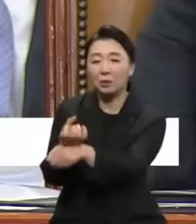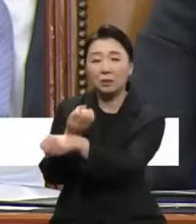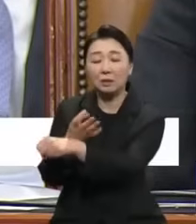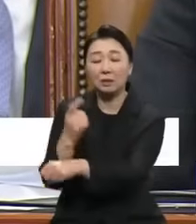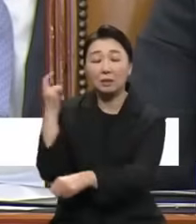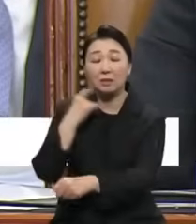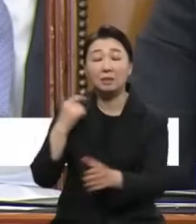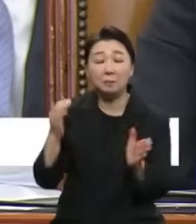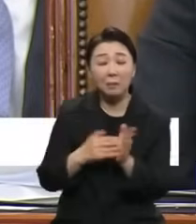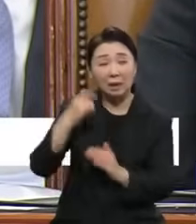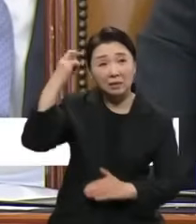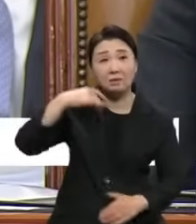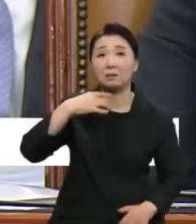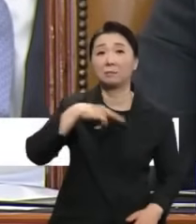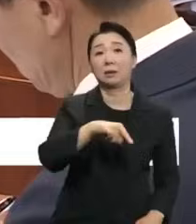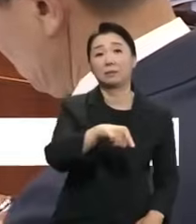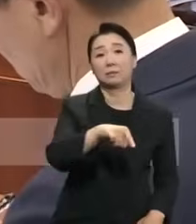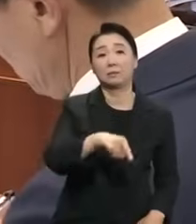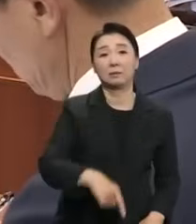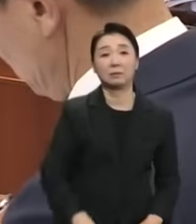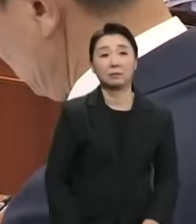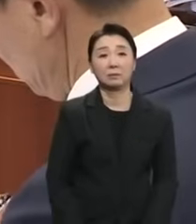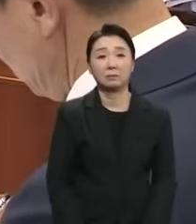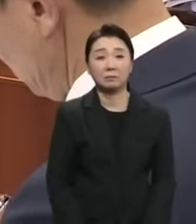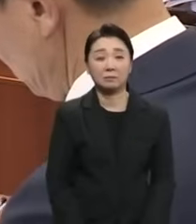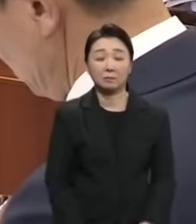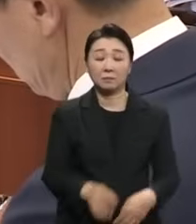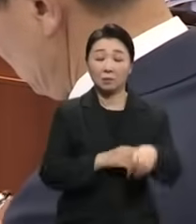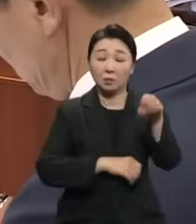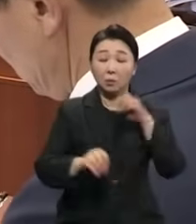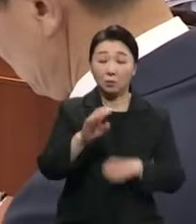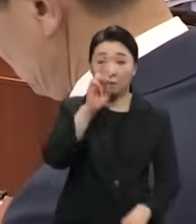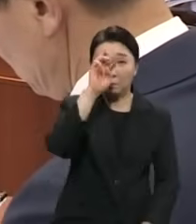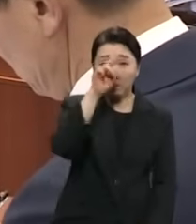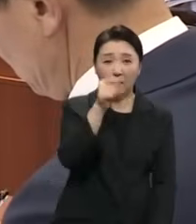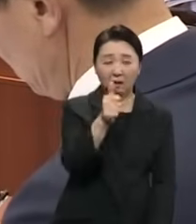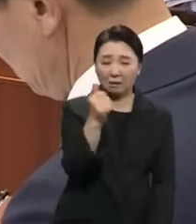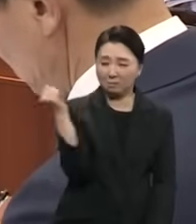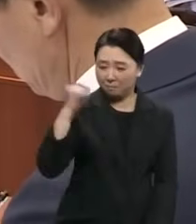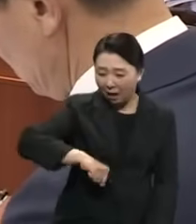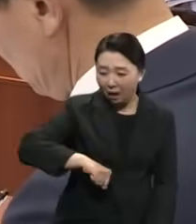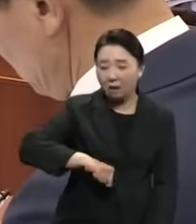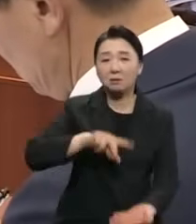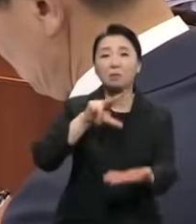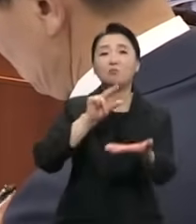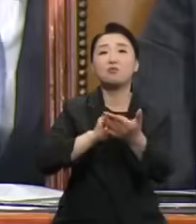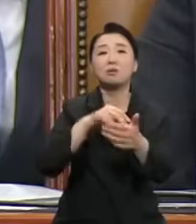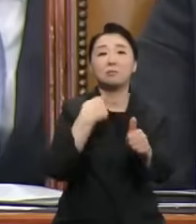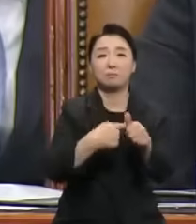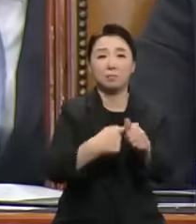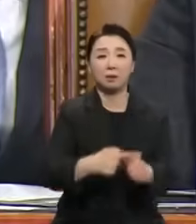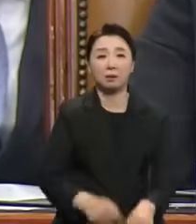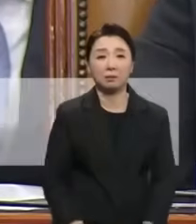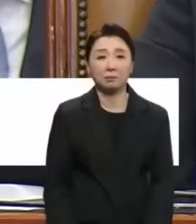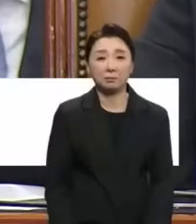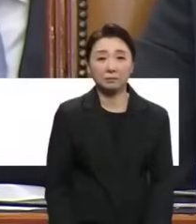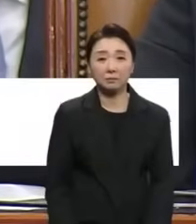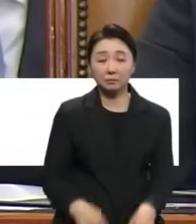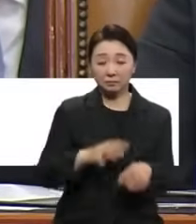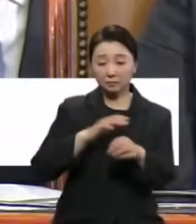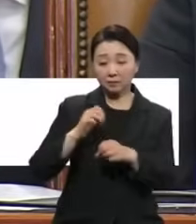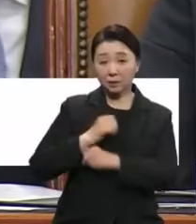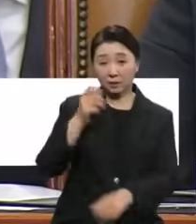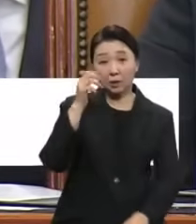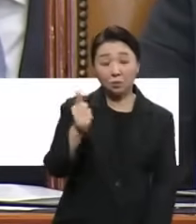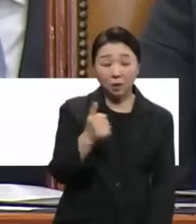주장과 느낌만 있을 뿐이지 오히려 박 전 단장의 항명이 문제라고 공세를 폈습니다. 장관의